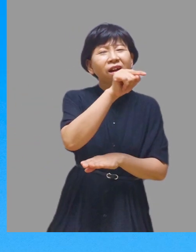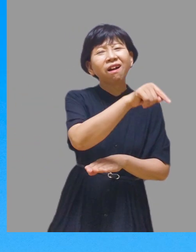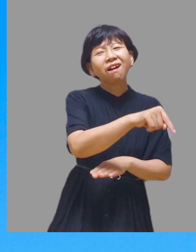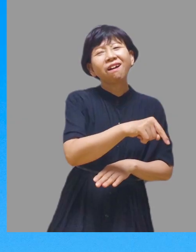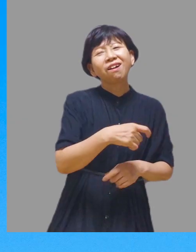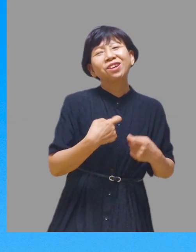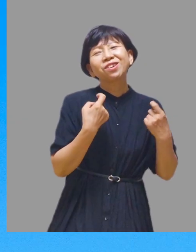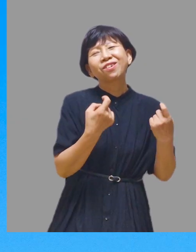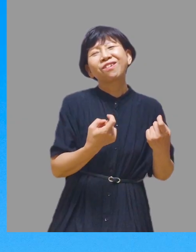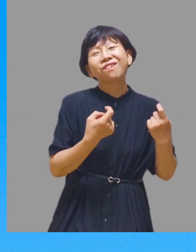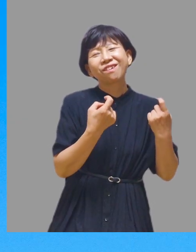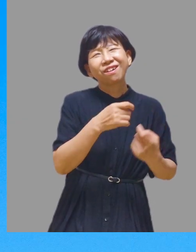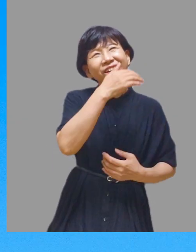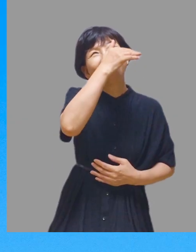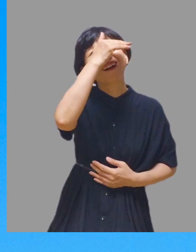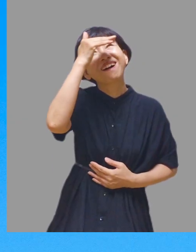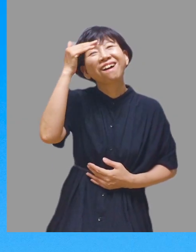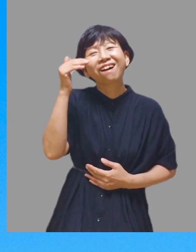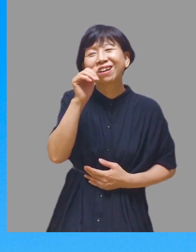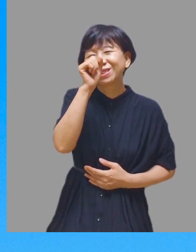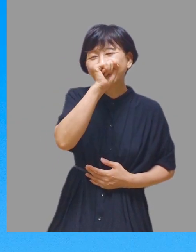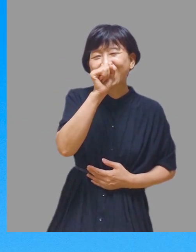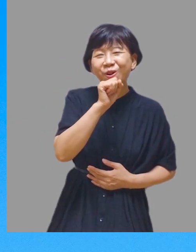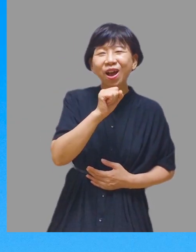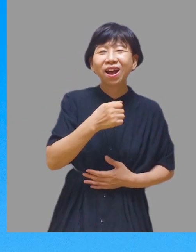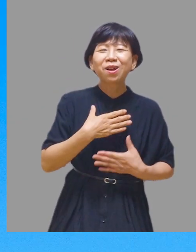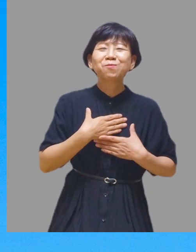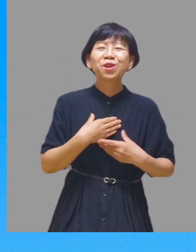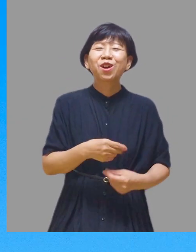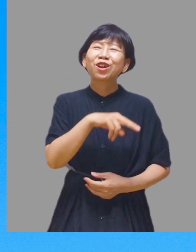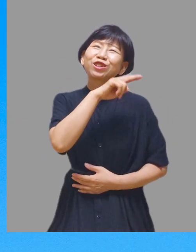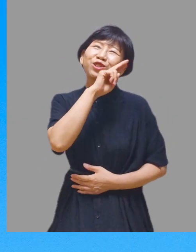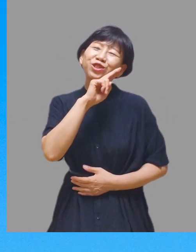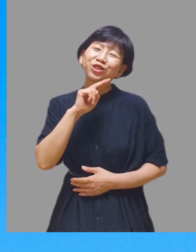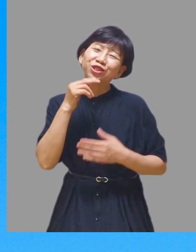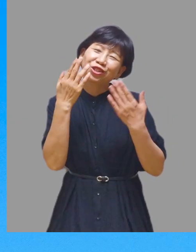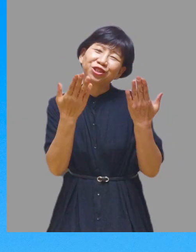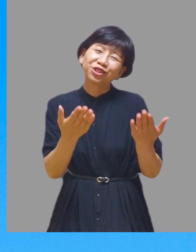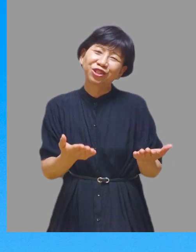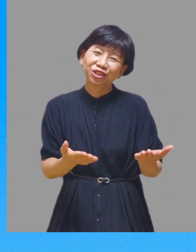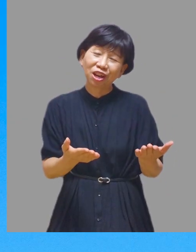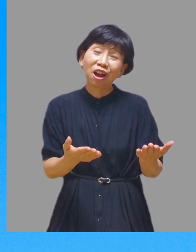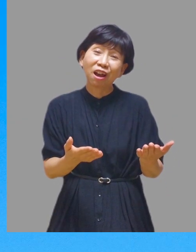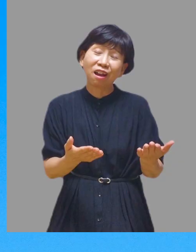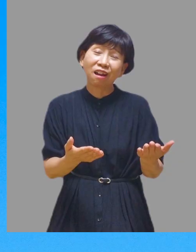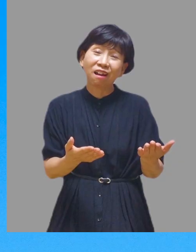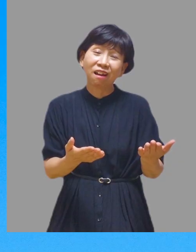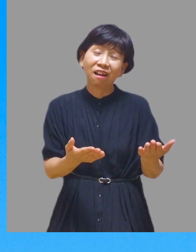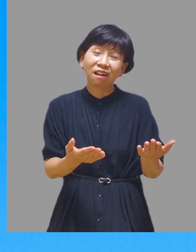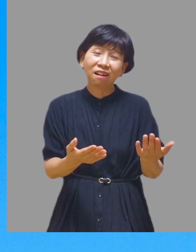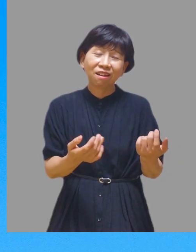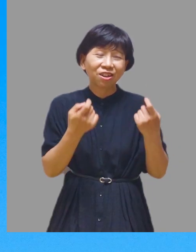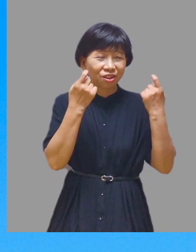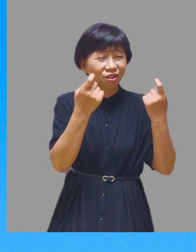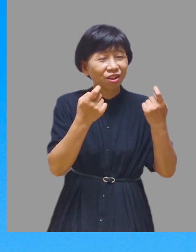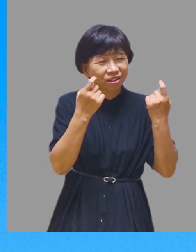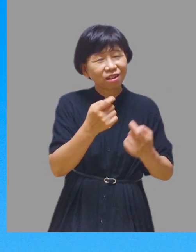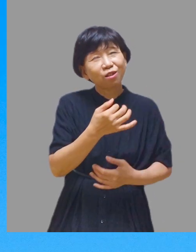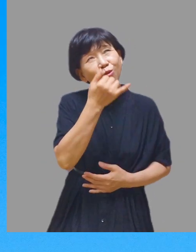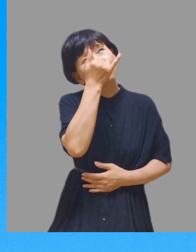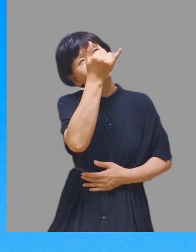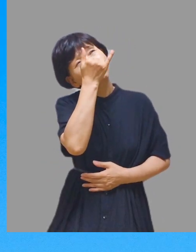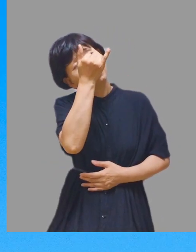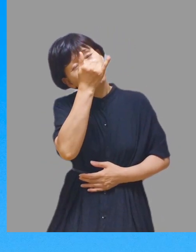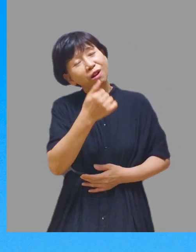주일이 일요일이 돼가지고요, 쉬는 시간이 얼마나 긴지 몰라. 들로 산으로 또 여유 있게 주무시기도 하고